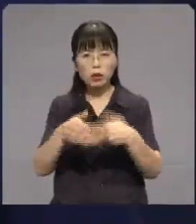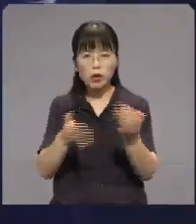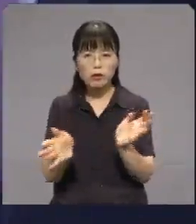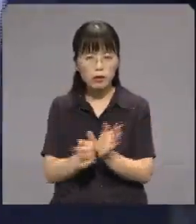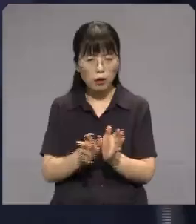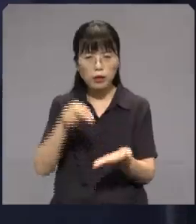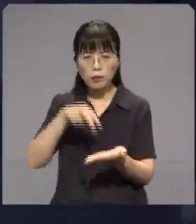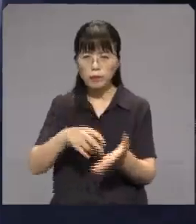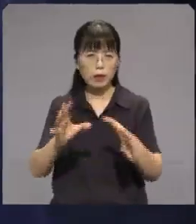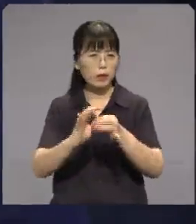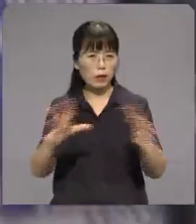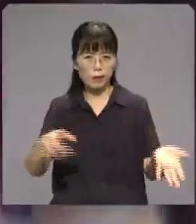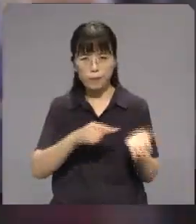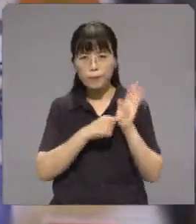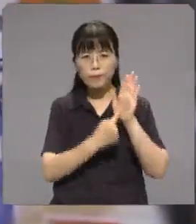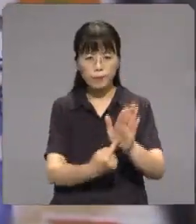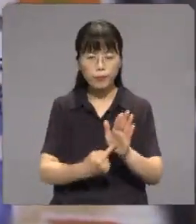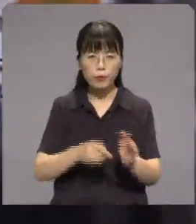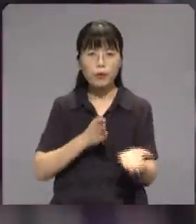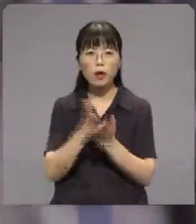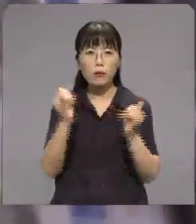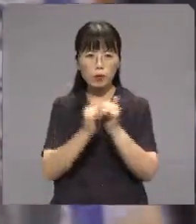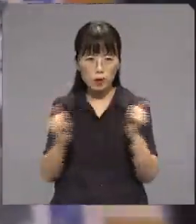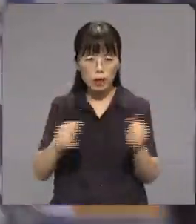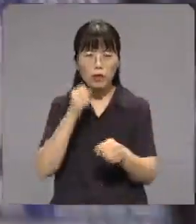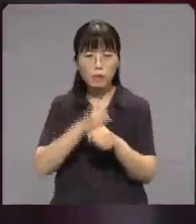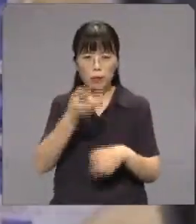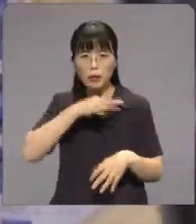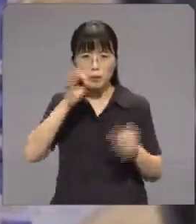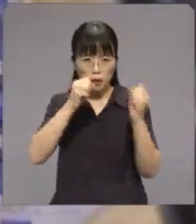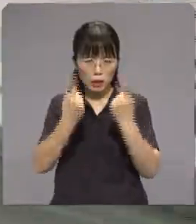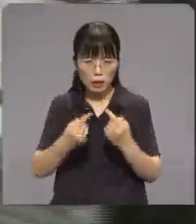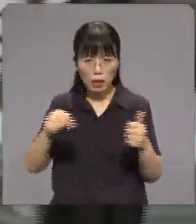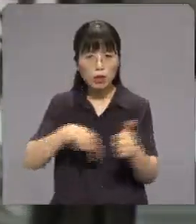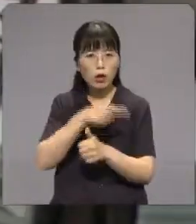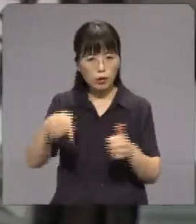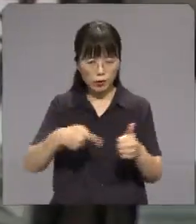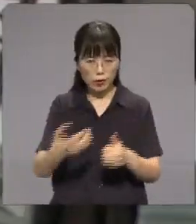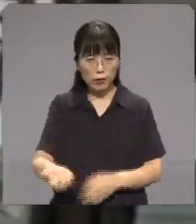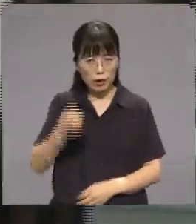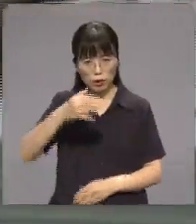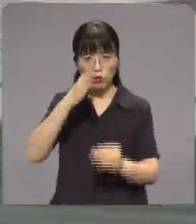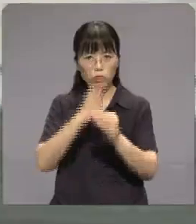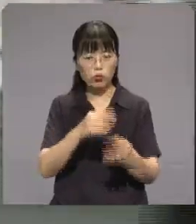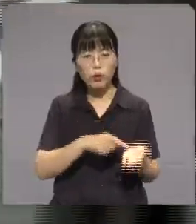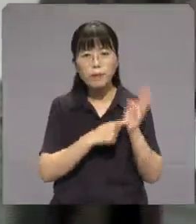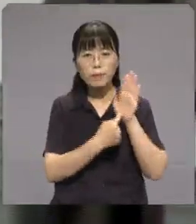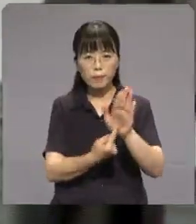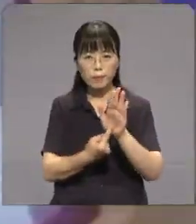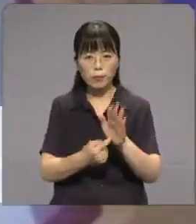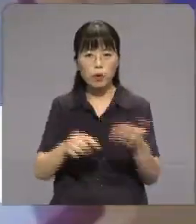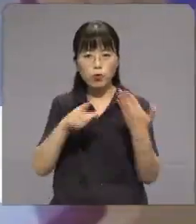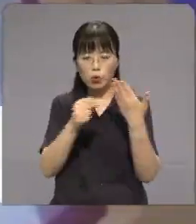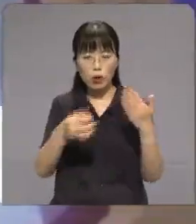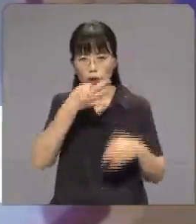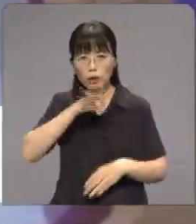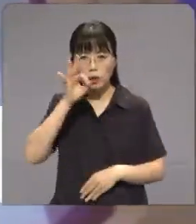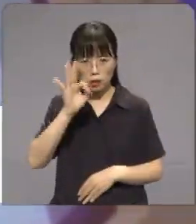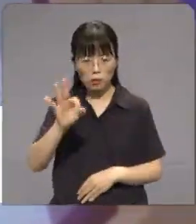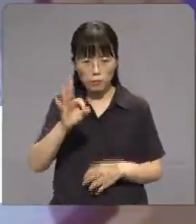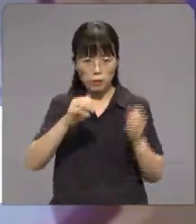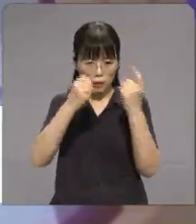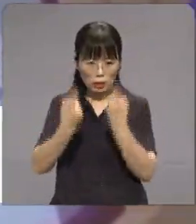정정당은 했 전문가들은 이미 금리 인하 여건은 갖춰졌다고 평가했습니다 9월 기준 금리